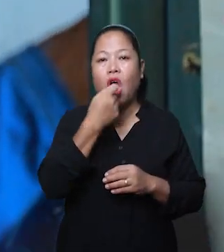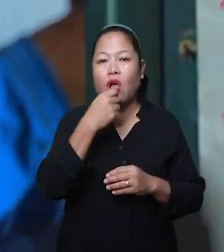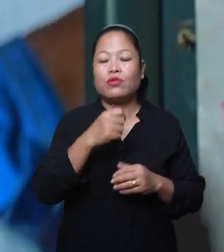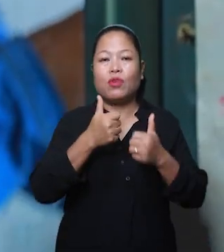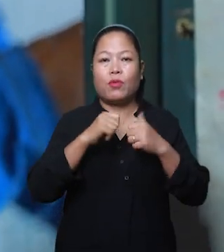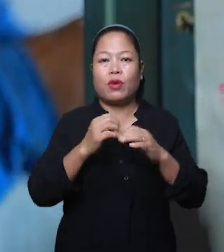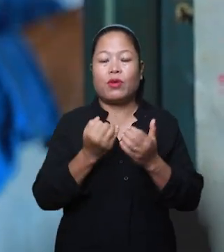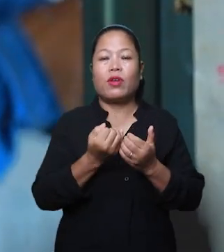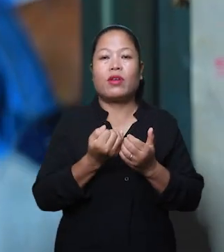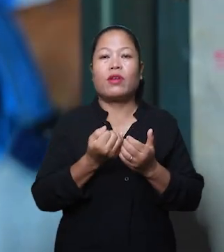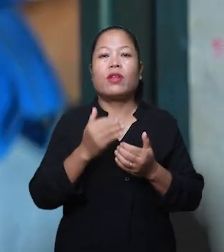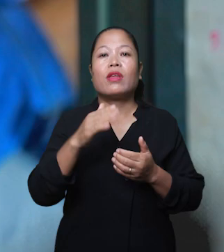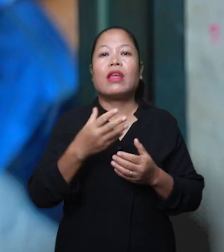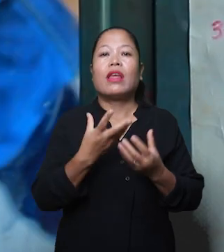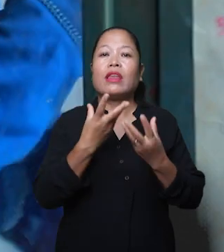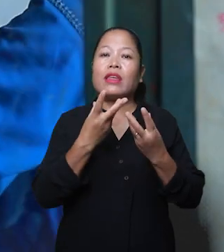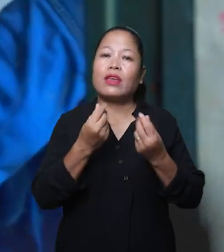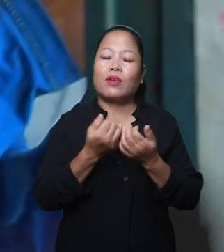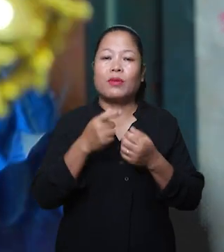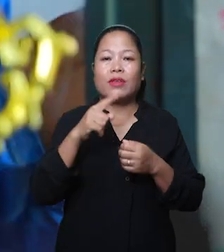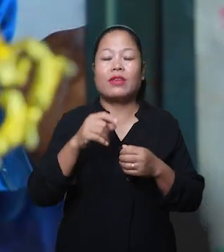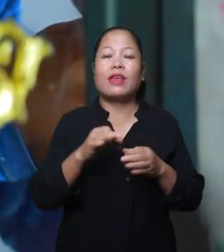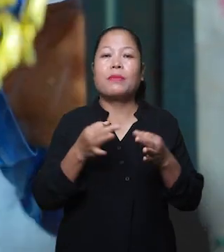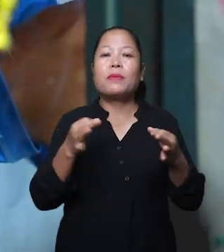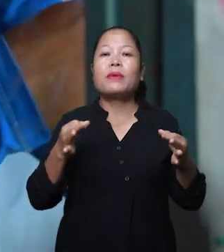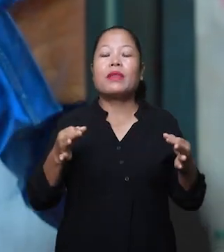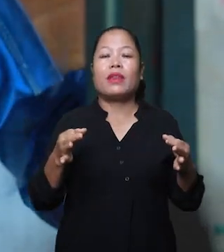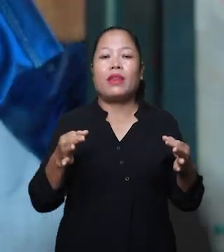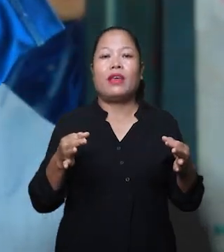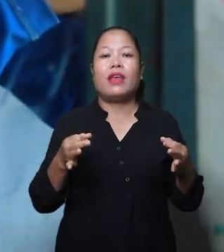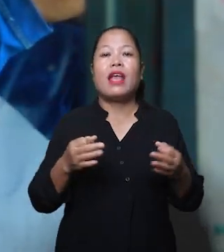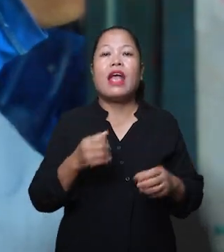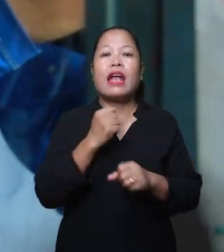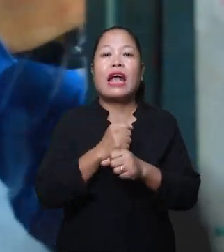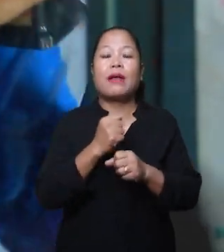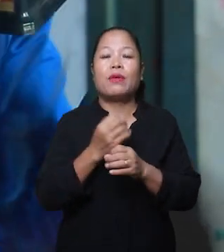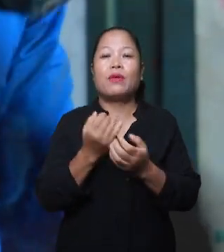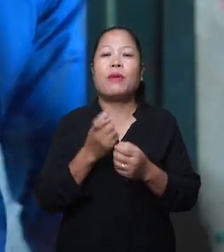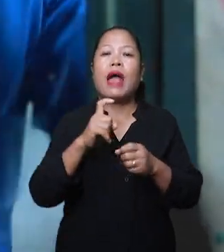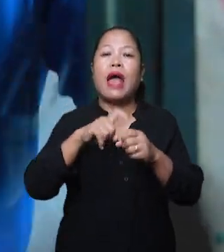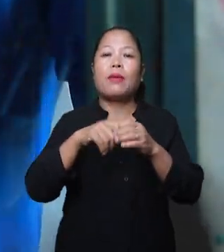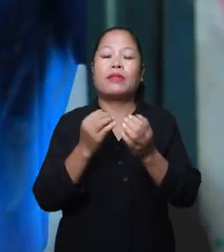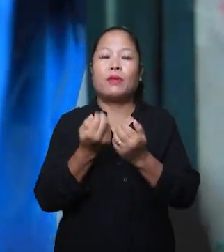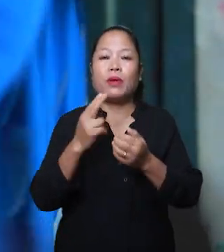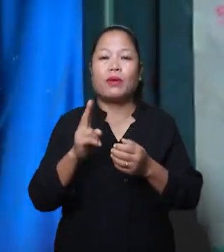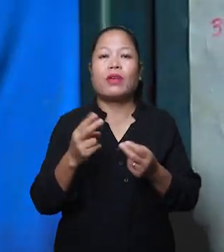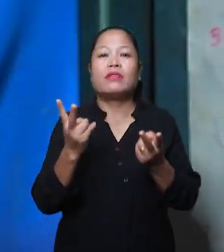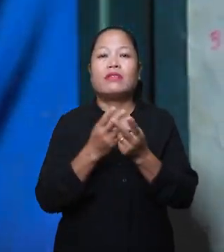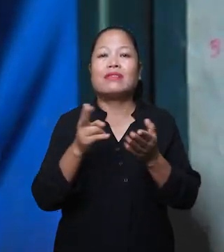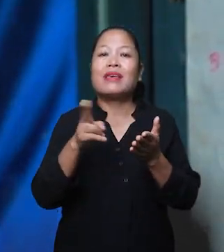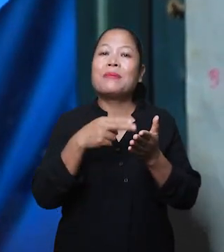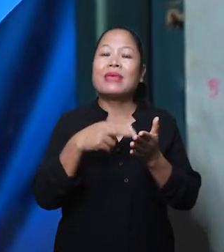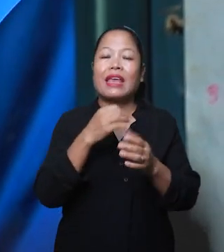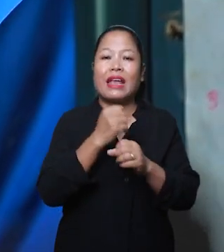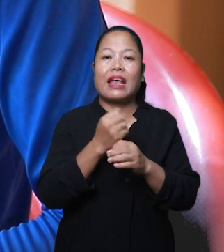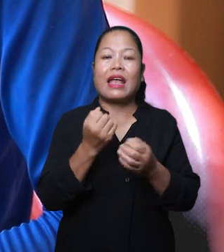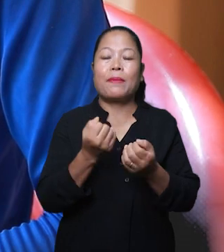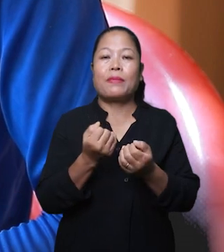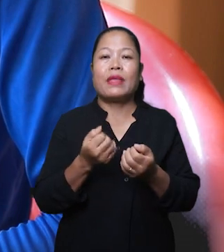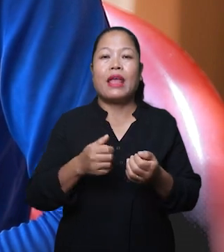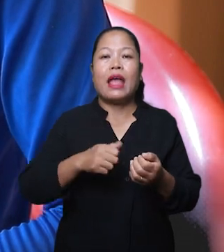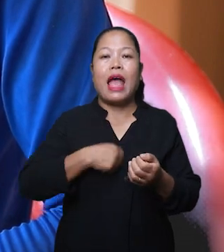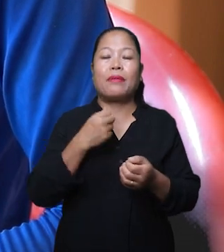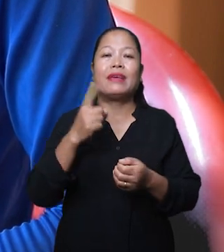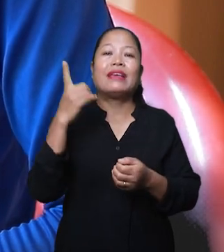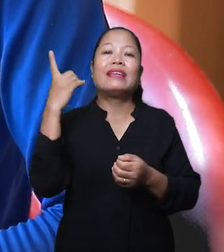लिइसकेपछि औषधि सेवन गरिसकेपछि म निको भएर अहिले विभिन्न किसिमका कामहरूमा पनि आबद्ध भएको छु जस्तै पेन्टिङ काममा